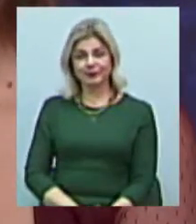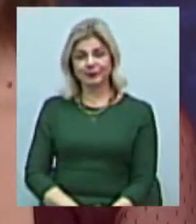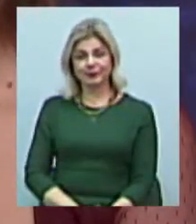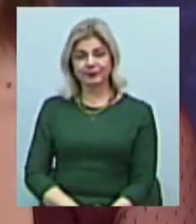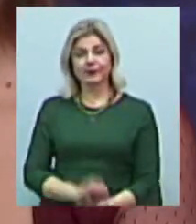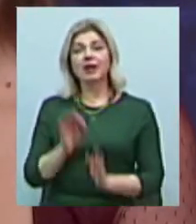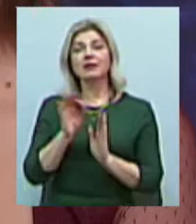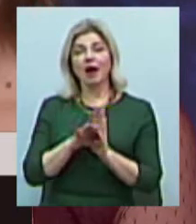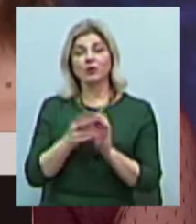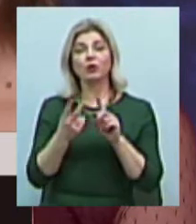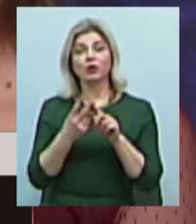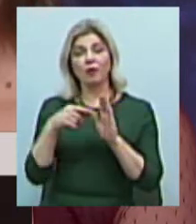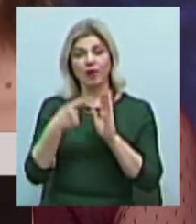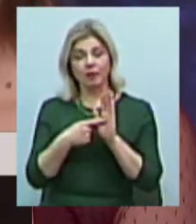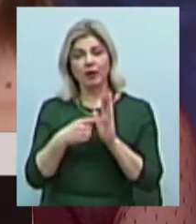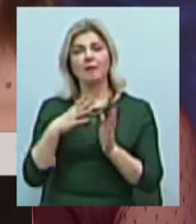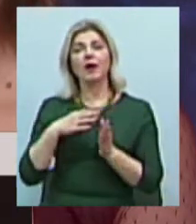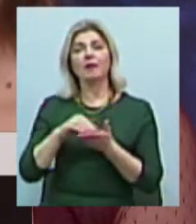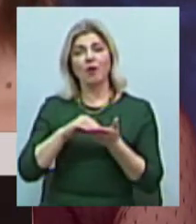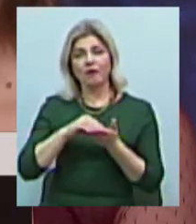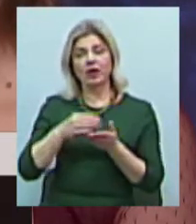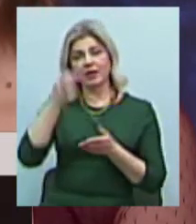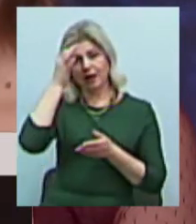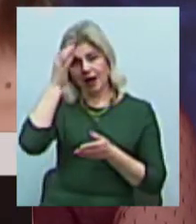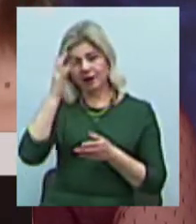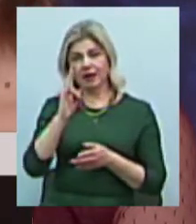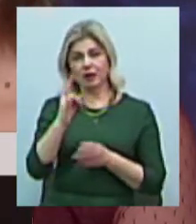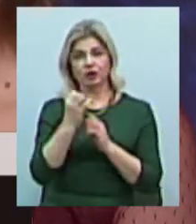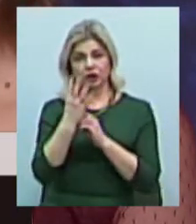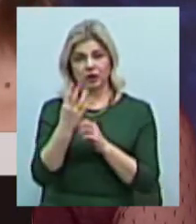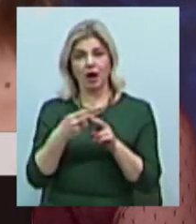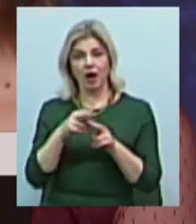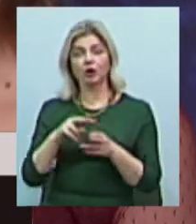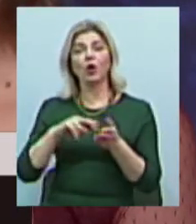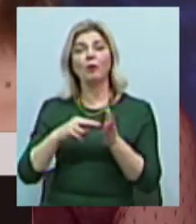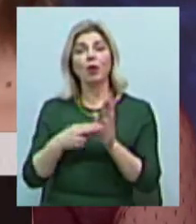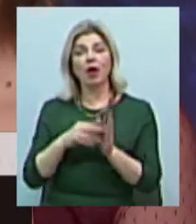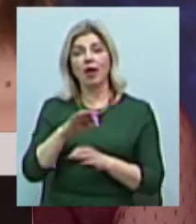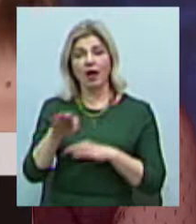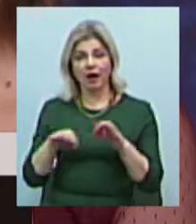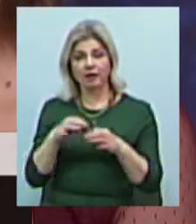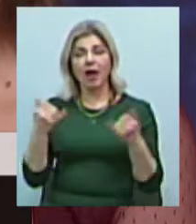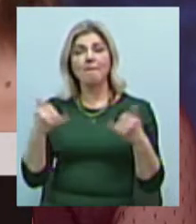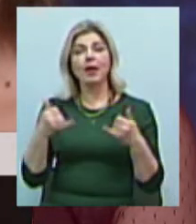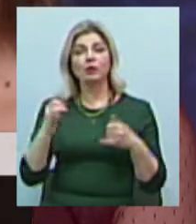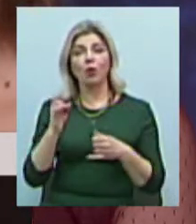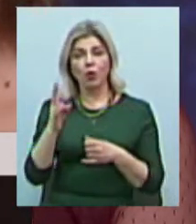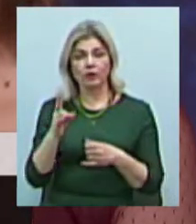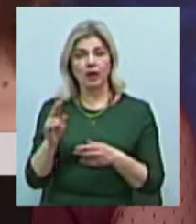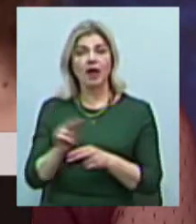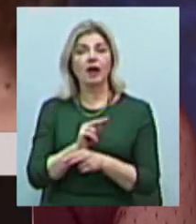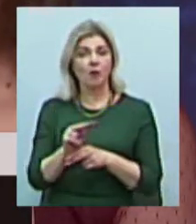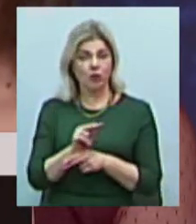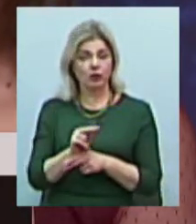Одразу ж друге питання. Не раз згадувалися Н-14, яка планується оці нові проекти у бетонна дорога